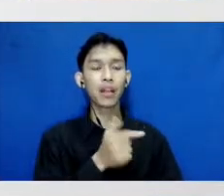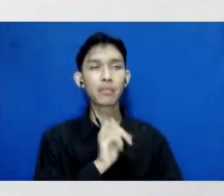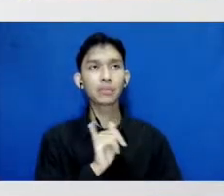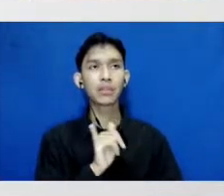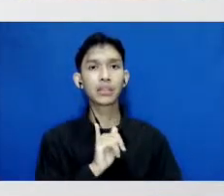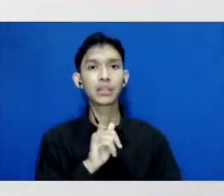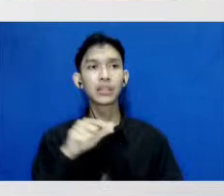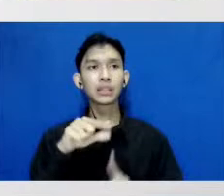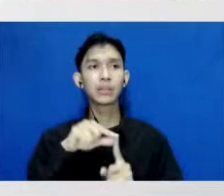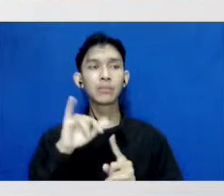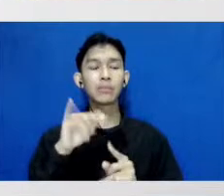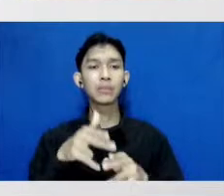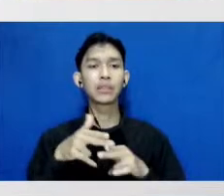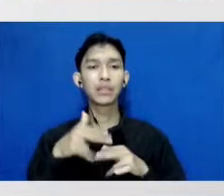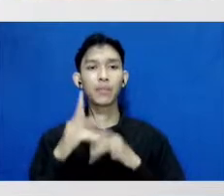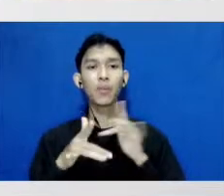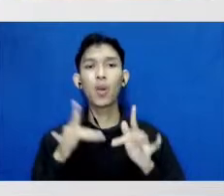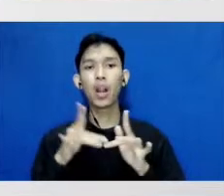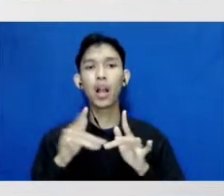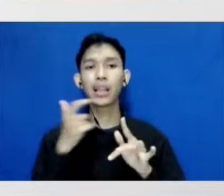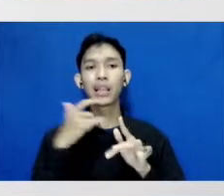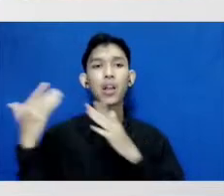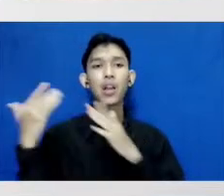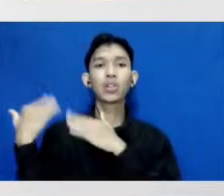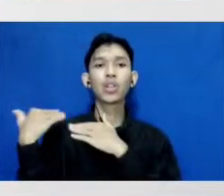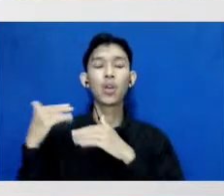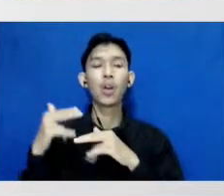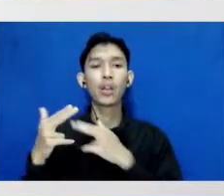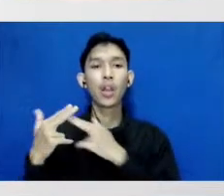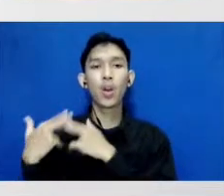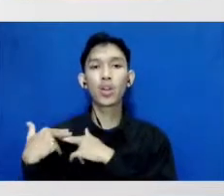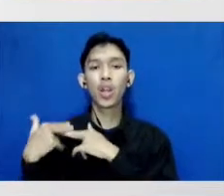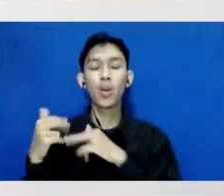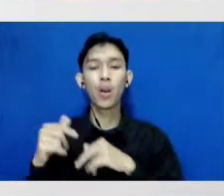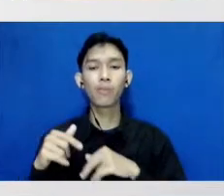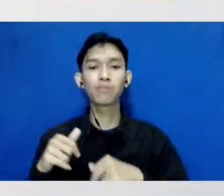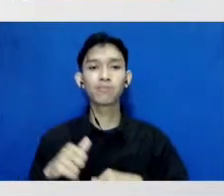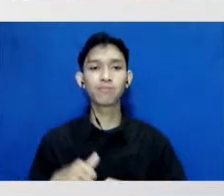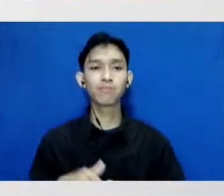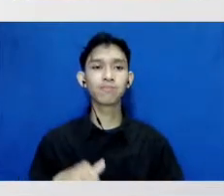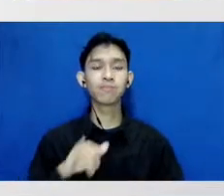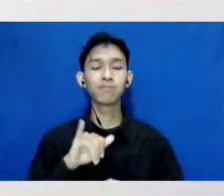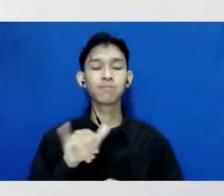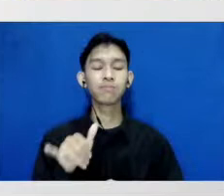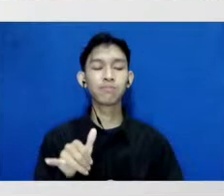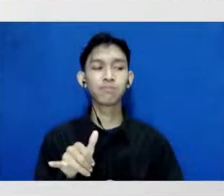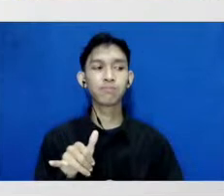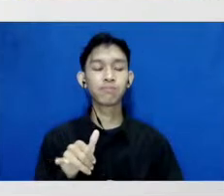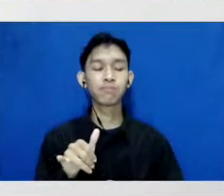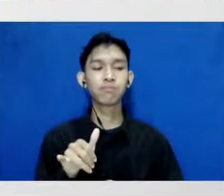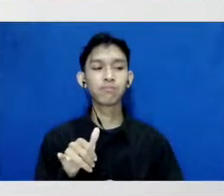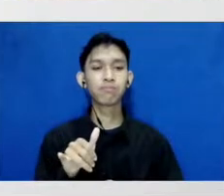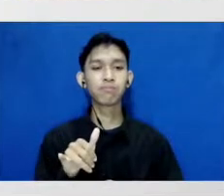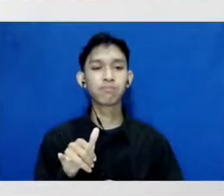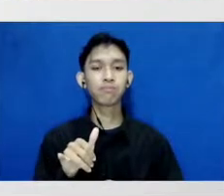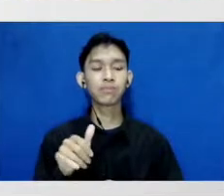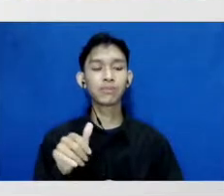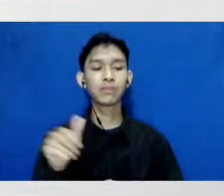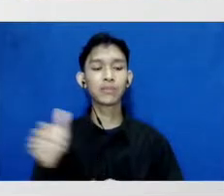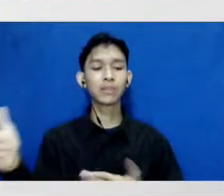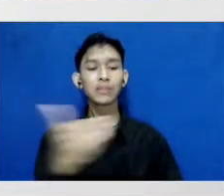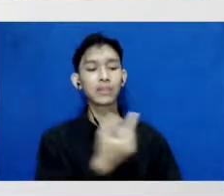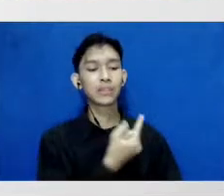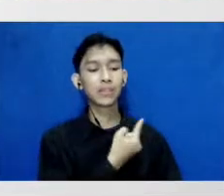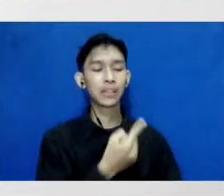pinjol terkait dengan tanggung jawab penyelenggara platform digital sebenarnya untuk memastikan personal data protection by design,